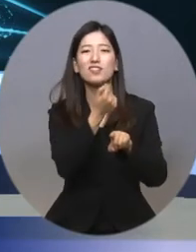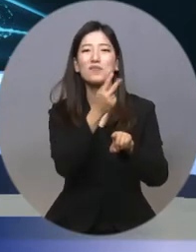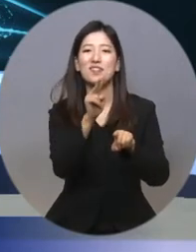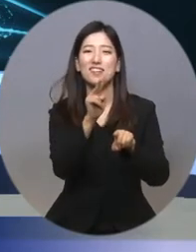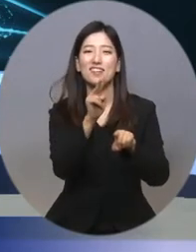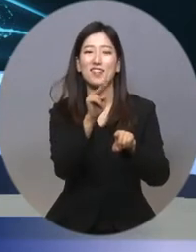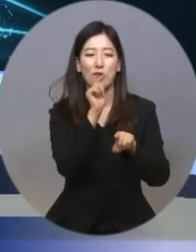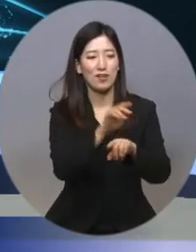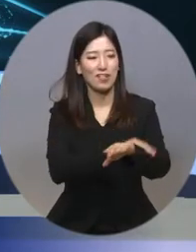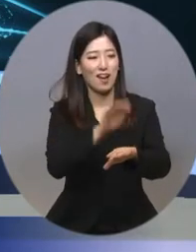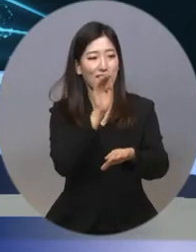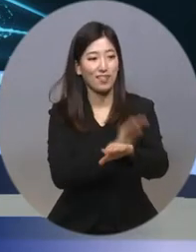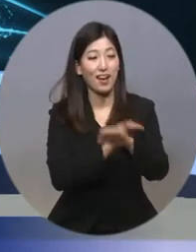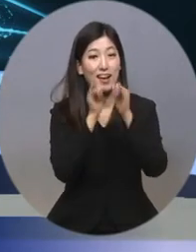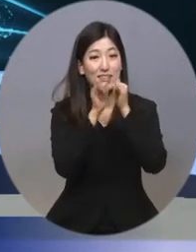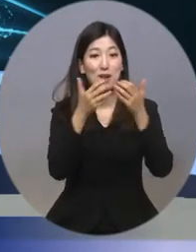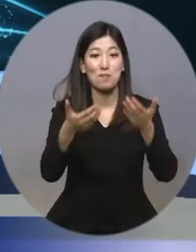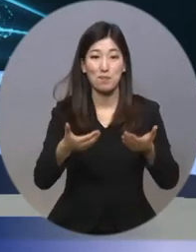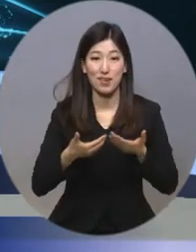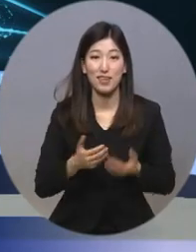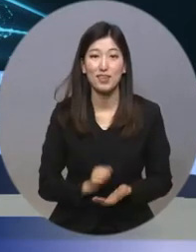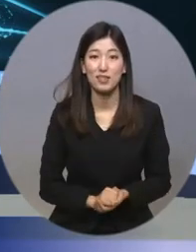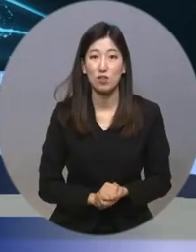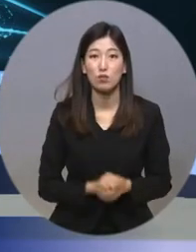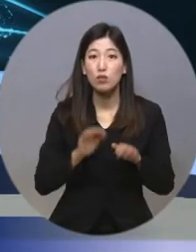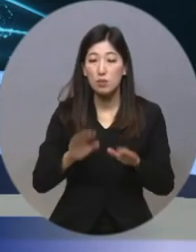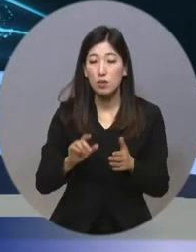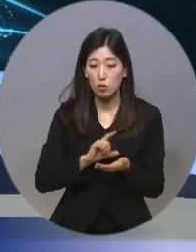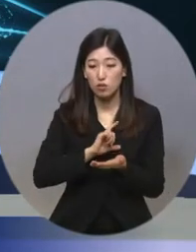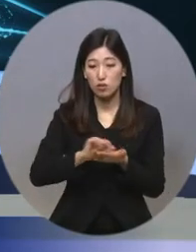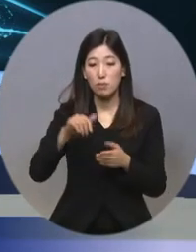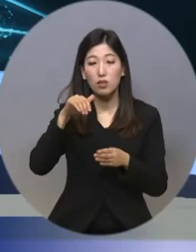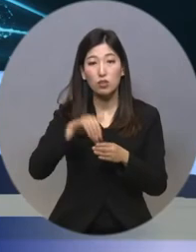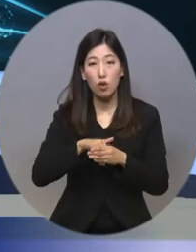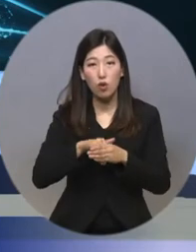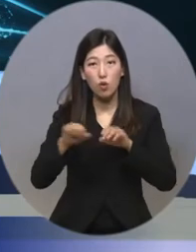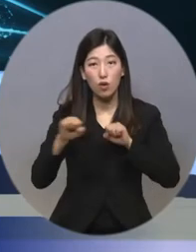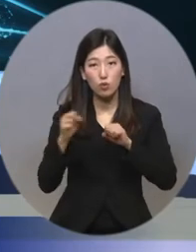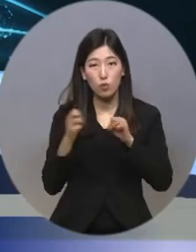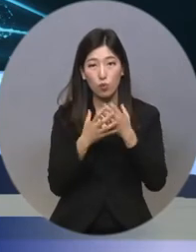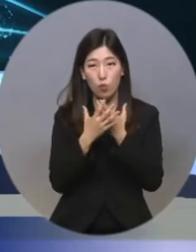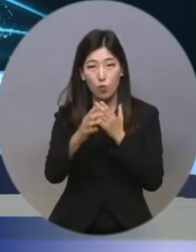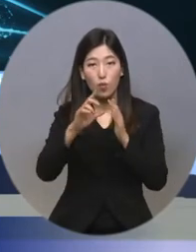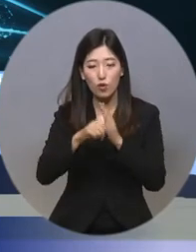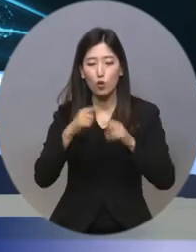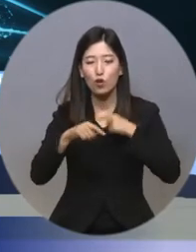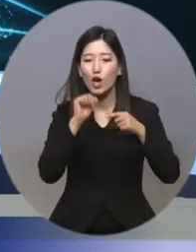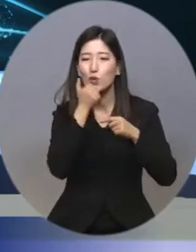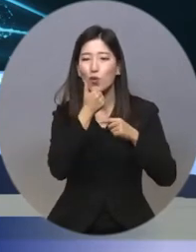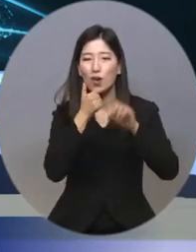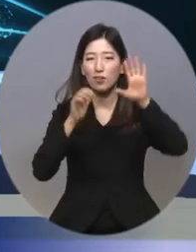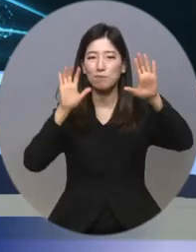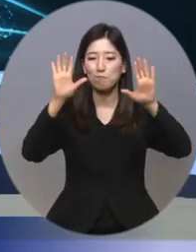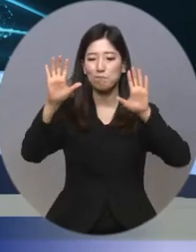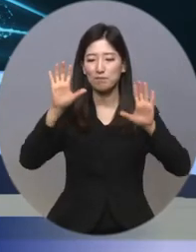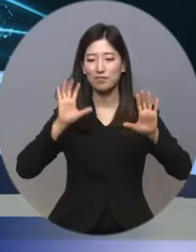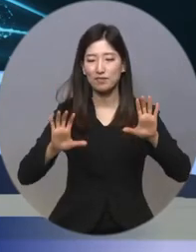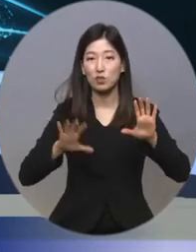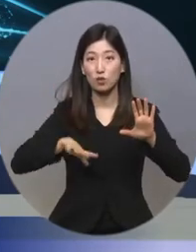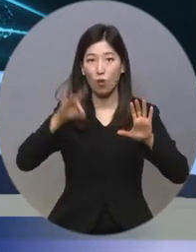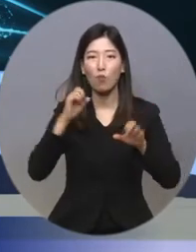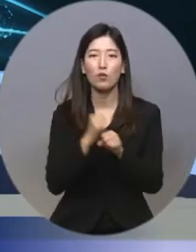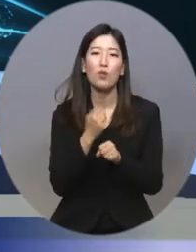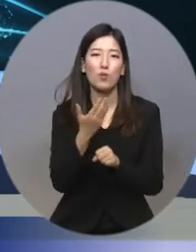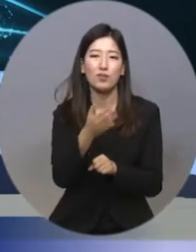전국동시지방선거 정책토론회에서도 토론자별 수어 통역 서비스를 제공한 바 있는데요. 복지TV는 앞으로도 우리 사회